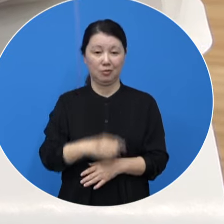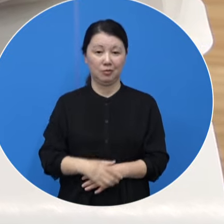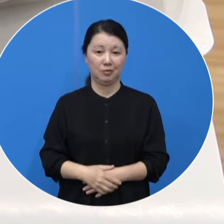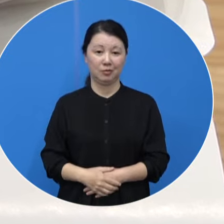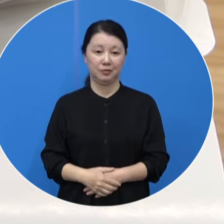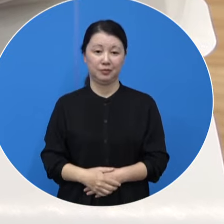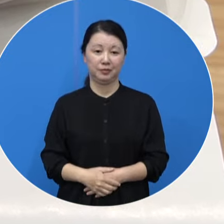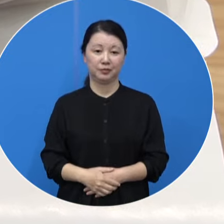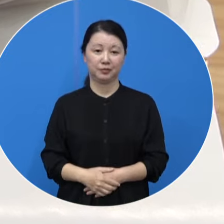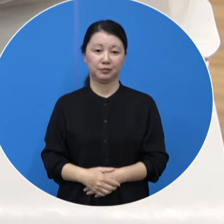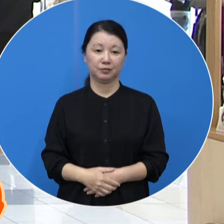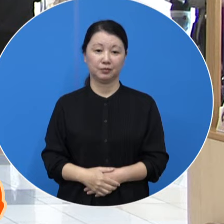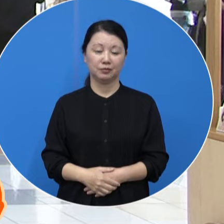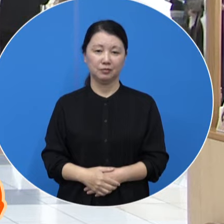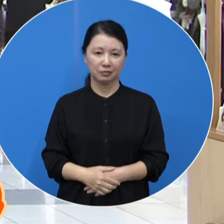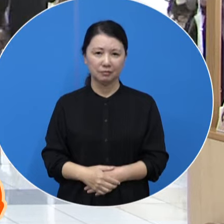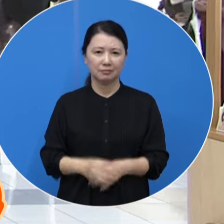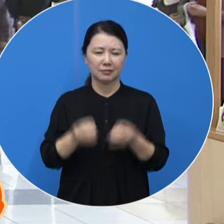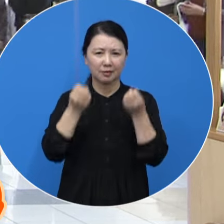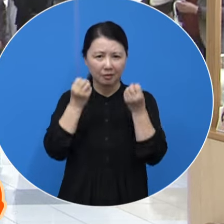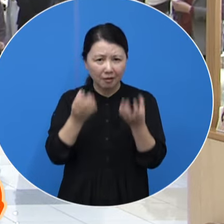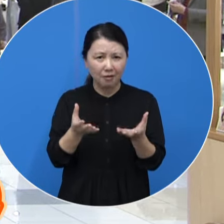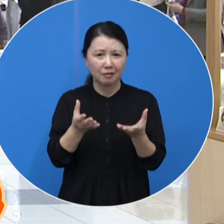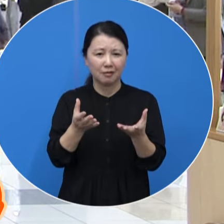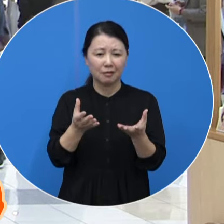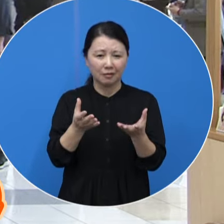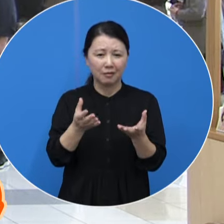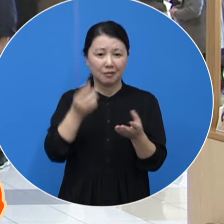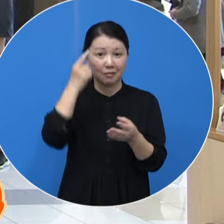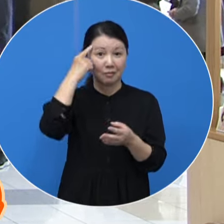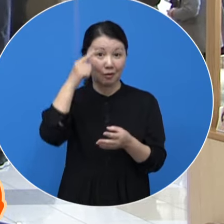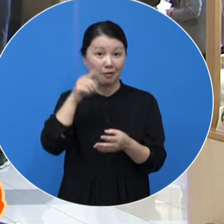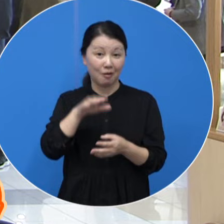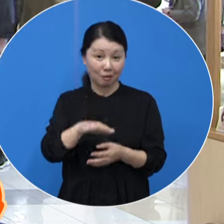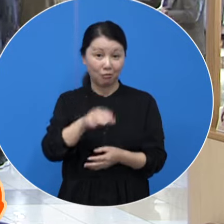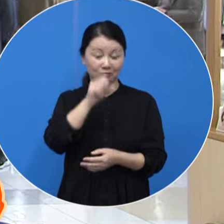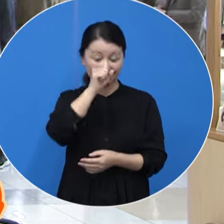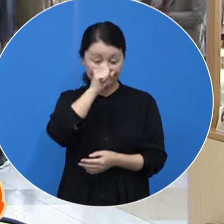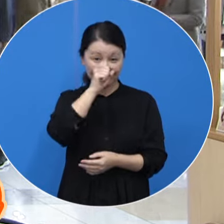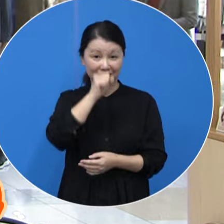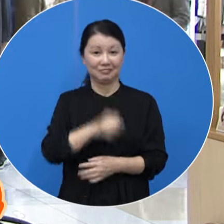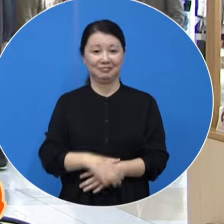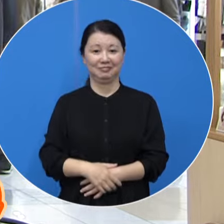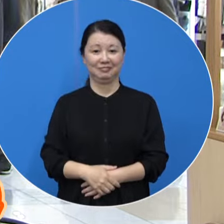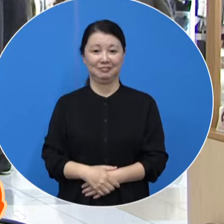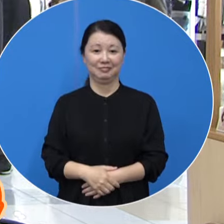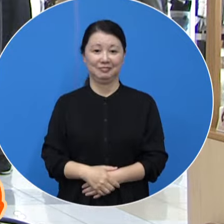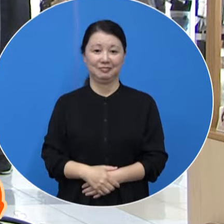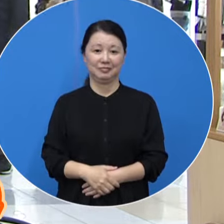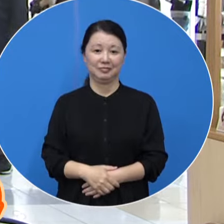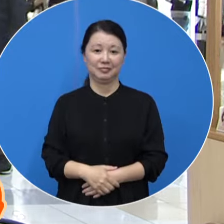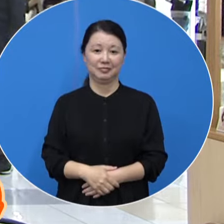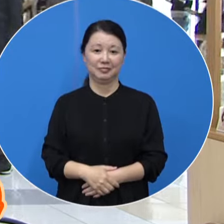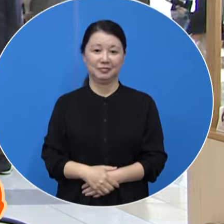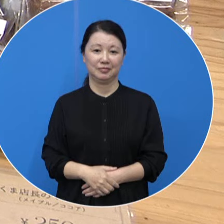関心がありまして、新しいこうアンガールっていうか、いいですよね。はい、